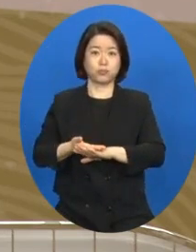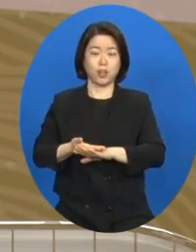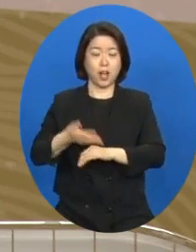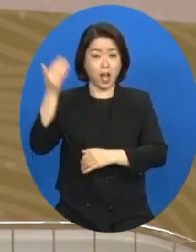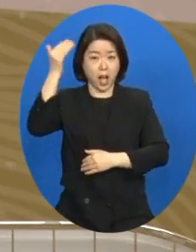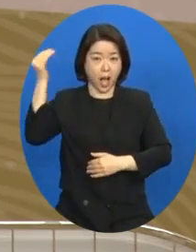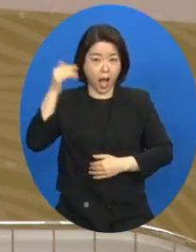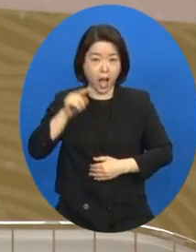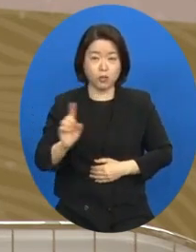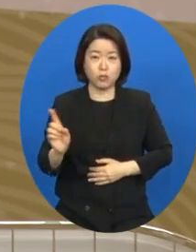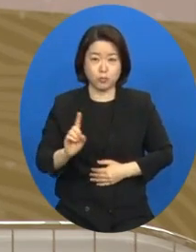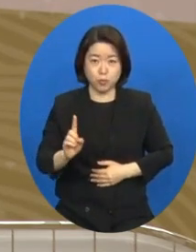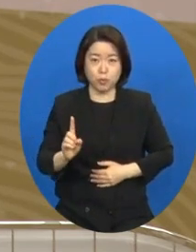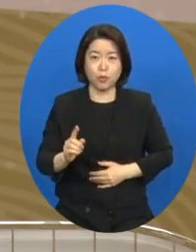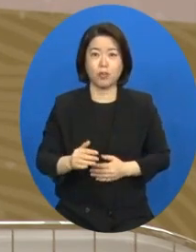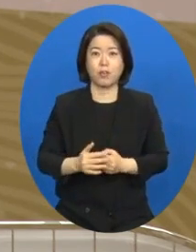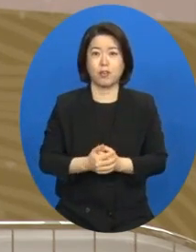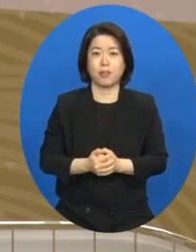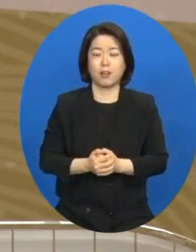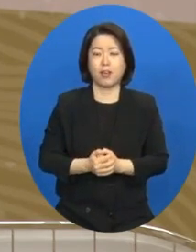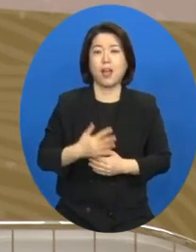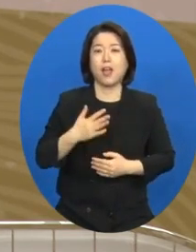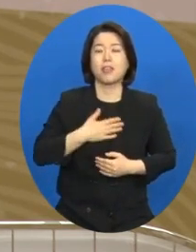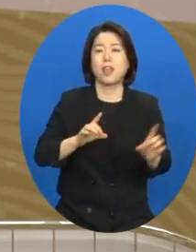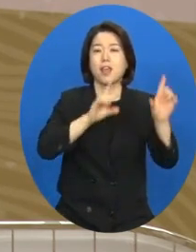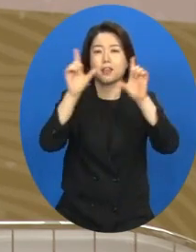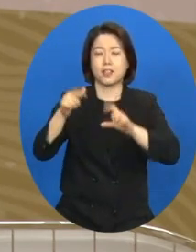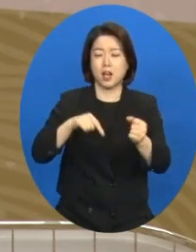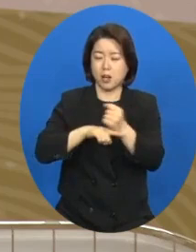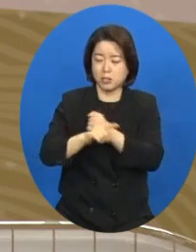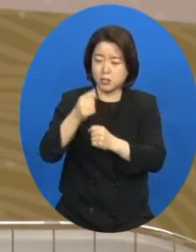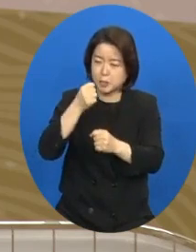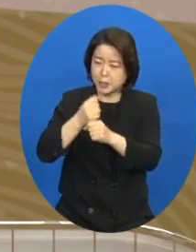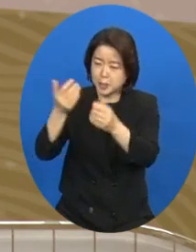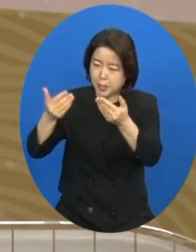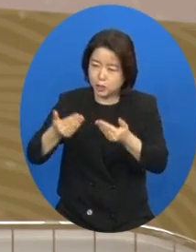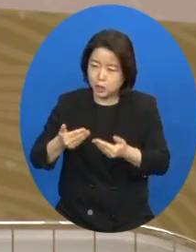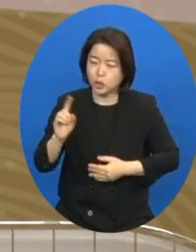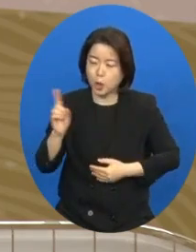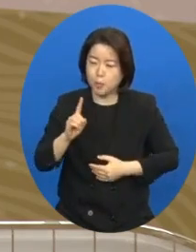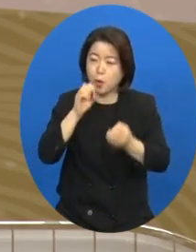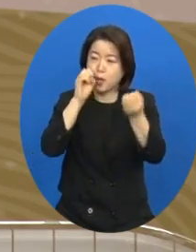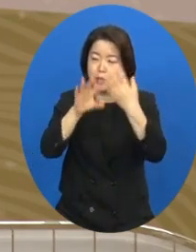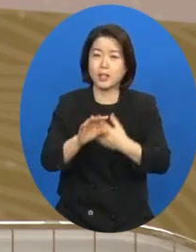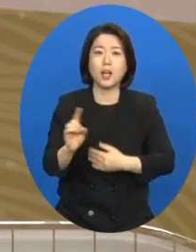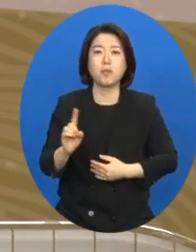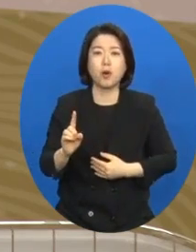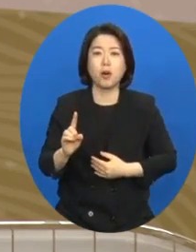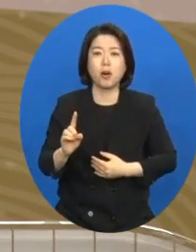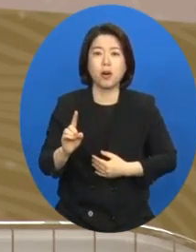우리나라는 내 삶을 가장 의미있게 만드는 것이 무엇이라고 대답했 겠습니까 우리나라 국민들